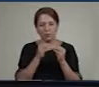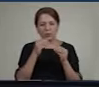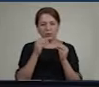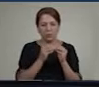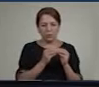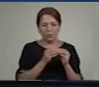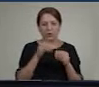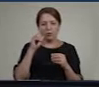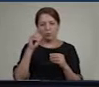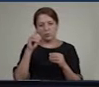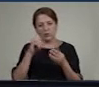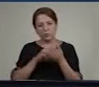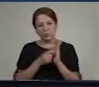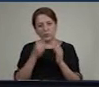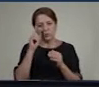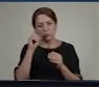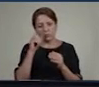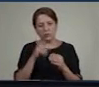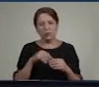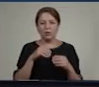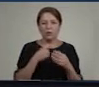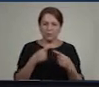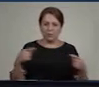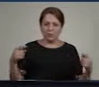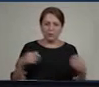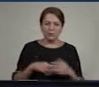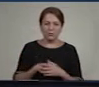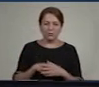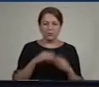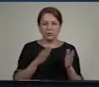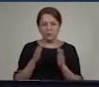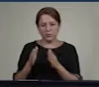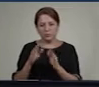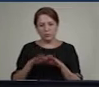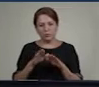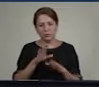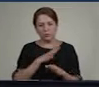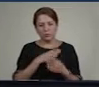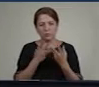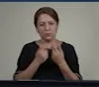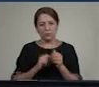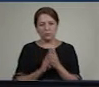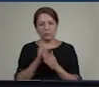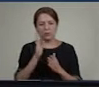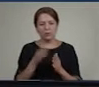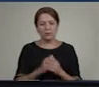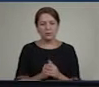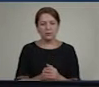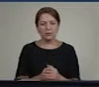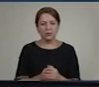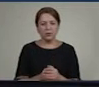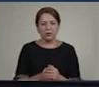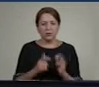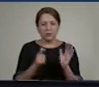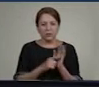onlar, yuzlar xonasiga yuzlar va hokazo. Mana shu tartibda joylashtirib olib, endi hisoblashni boshlaymiz.